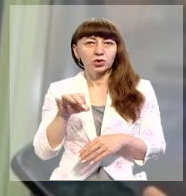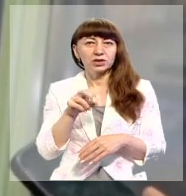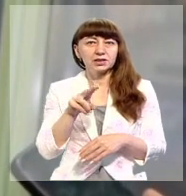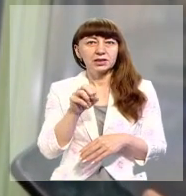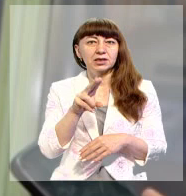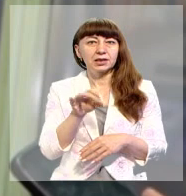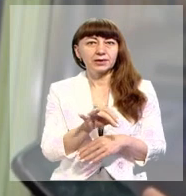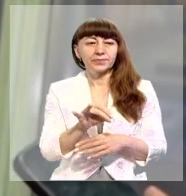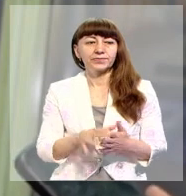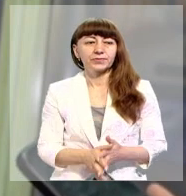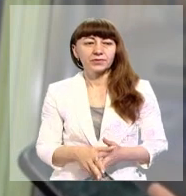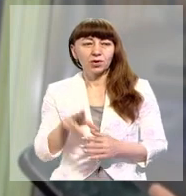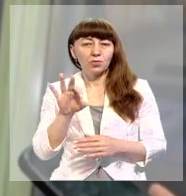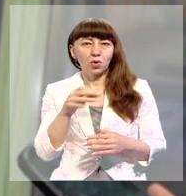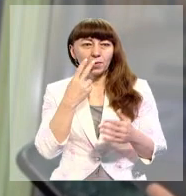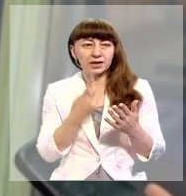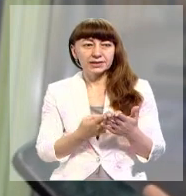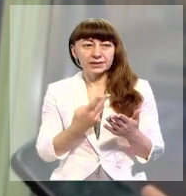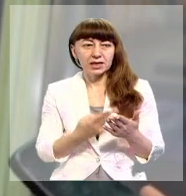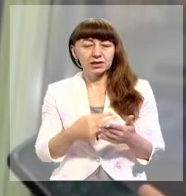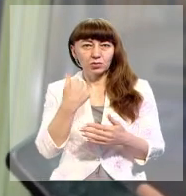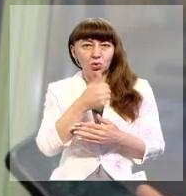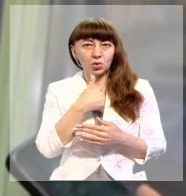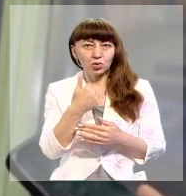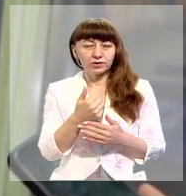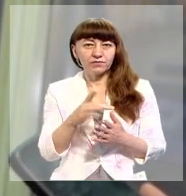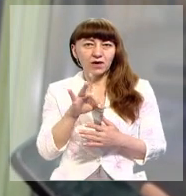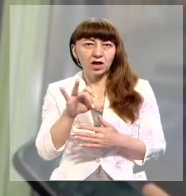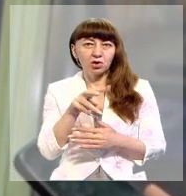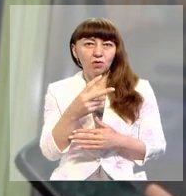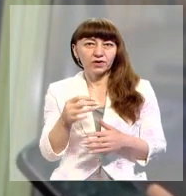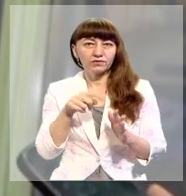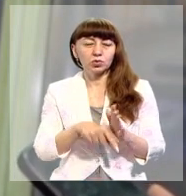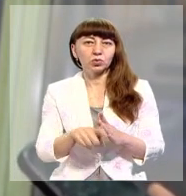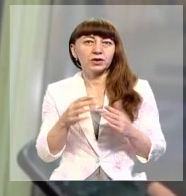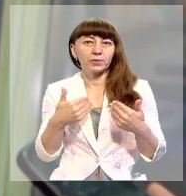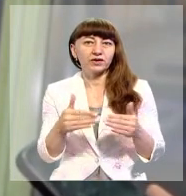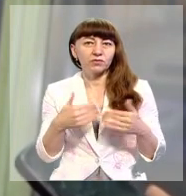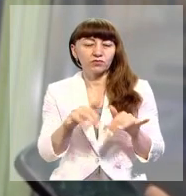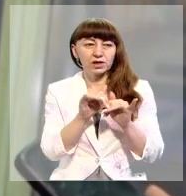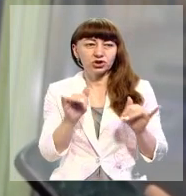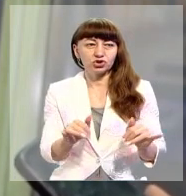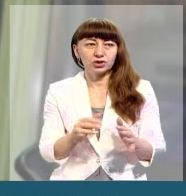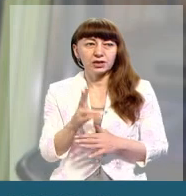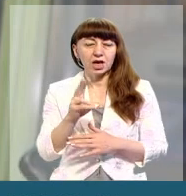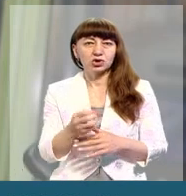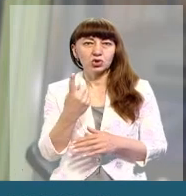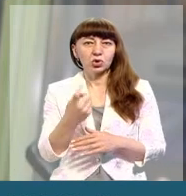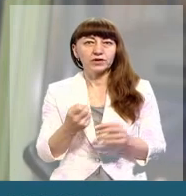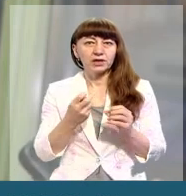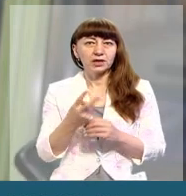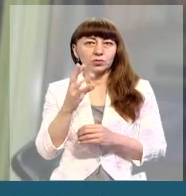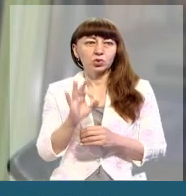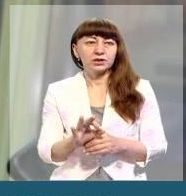өңірлік ішкі өнім 1,1 триллионды құрап, 112,7%-ке өсіп отыр. Өнеркәсіпті алатын болсақ, 8